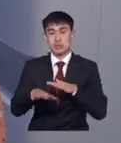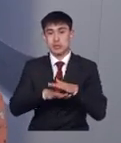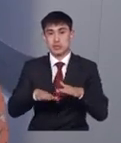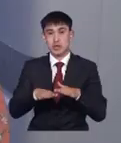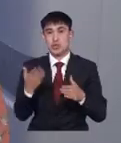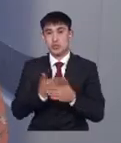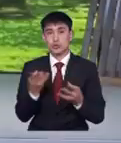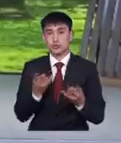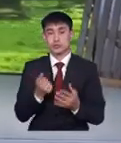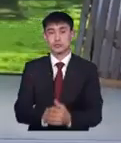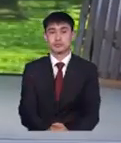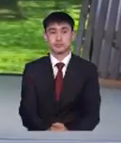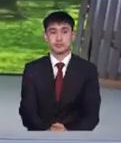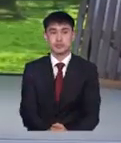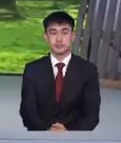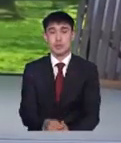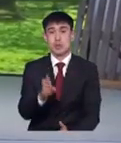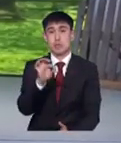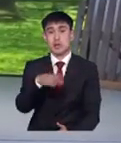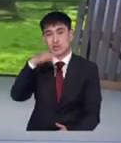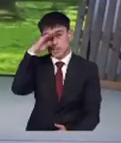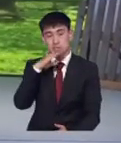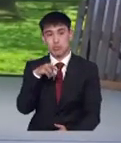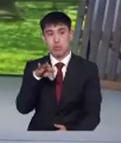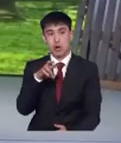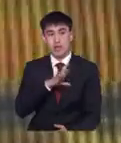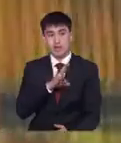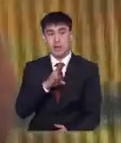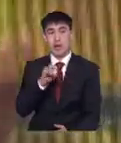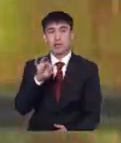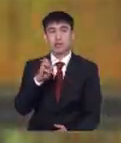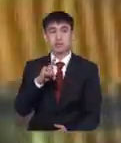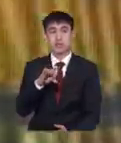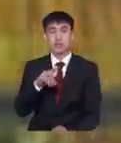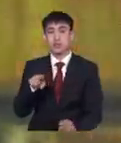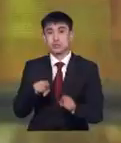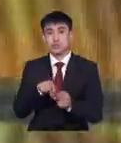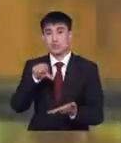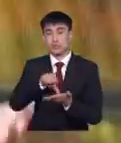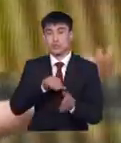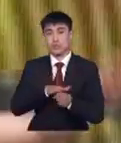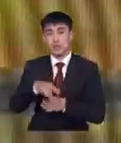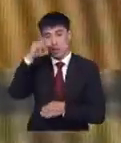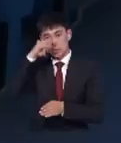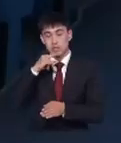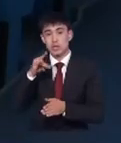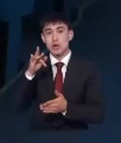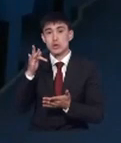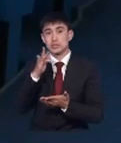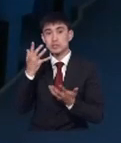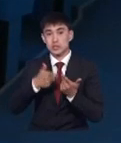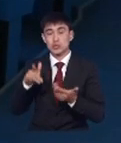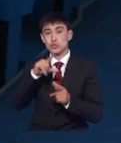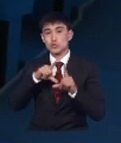адамдарға көмектесуді шештік. Ал Баянның әкесі Мұқанның кейіпкерін Аслан Асқар ойдағыдай сомдап шықты. Ол қазақ орта мектеп лицейінің 10-шы